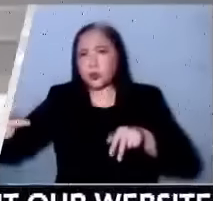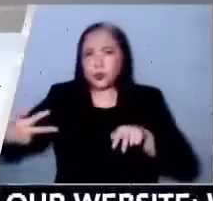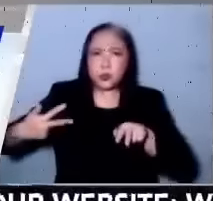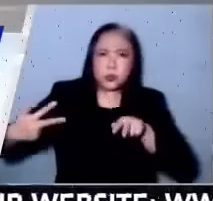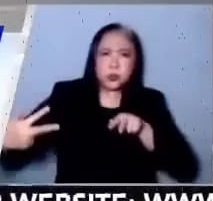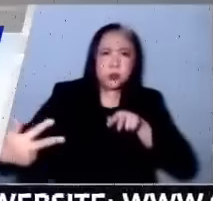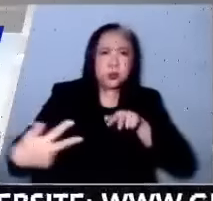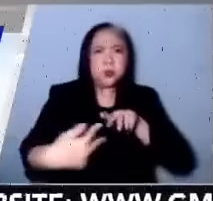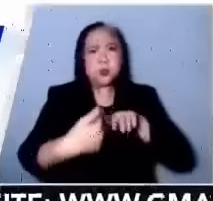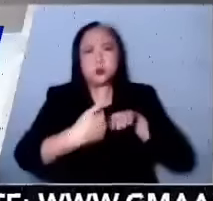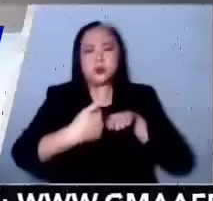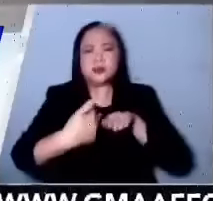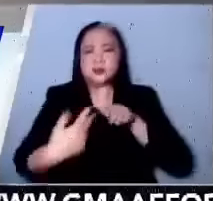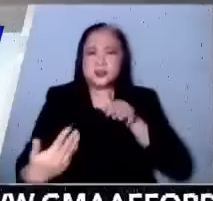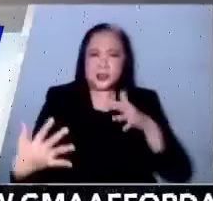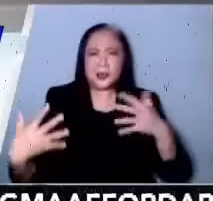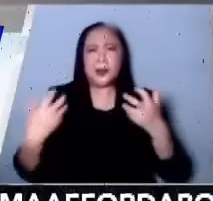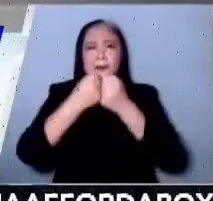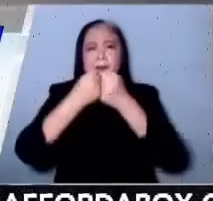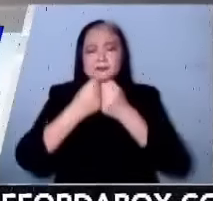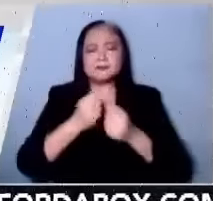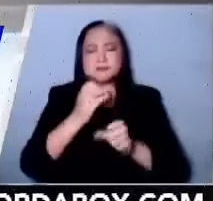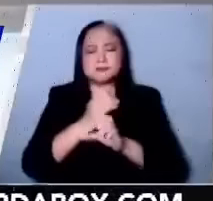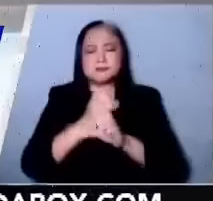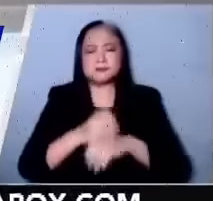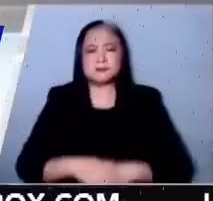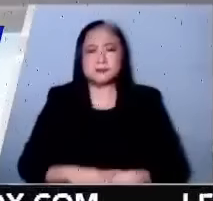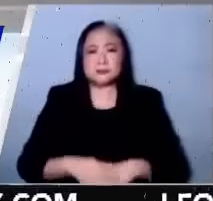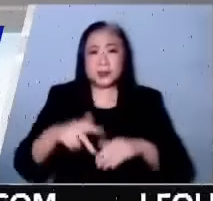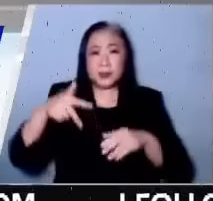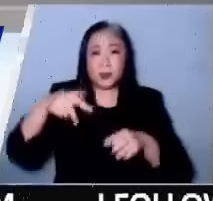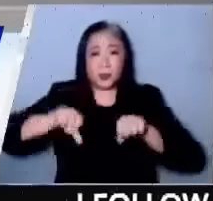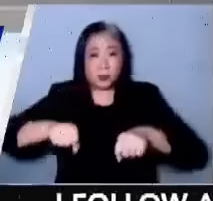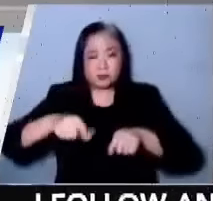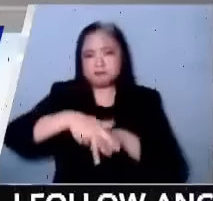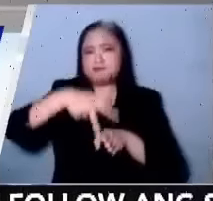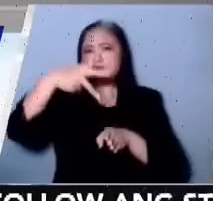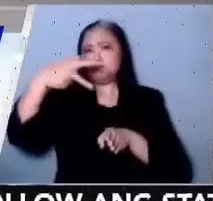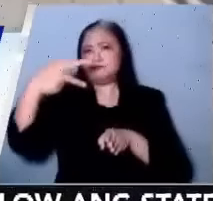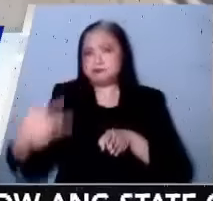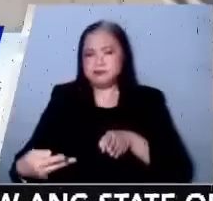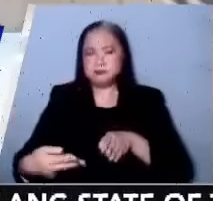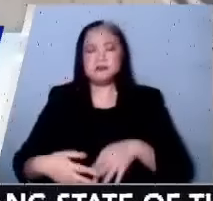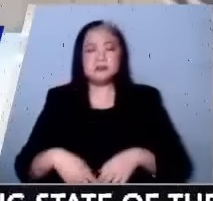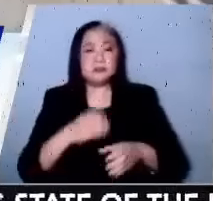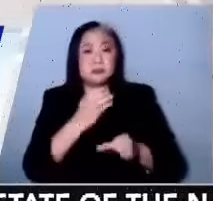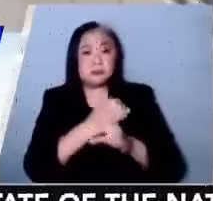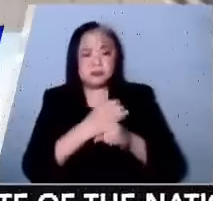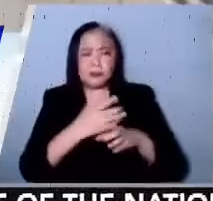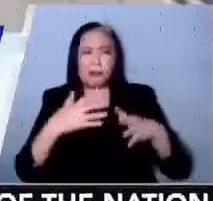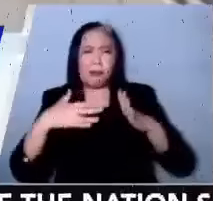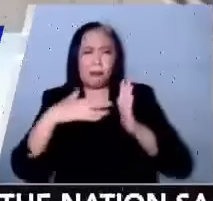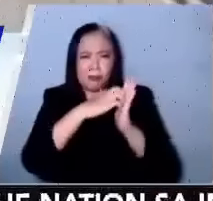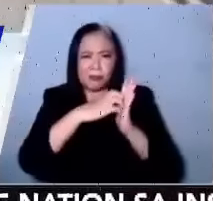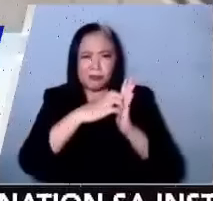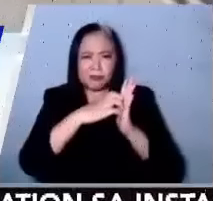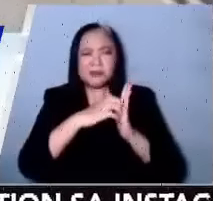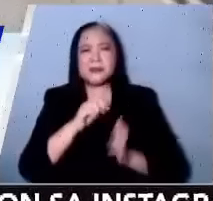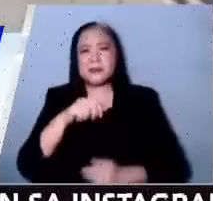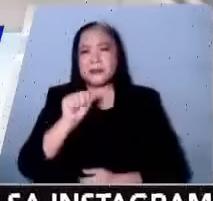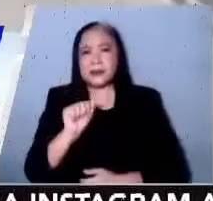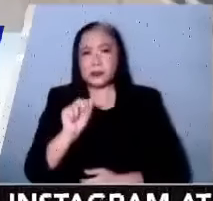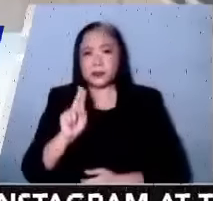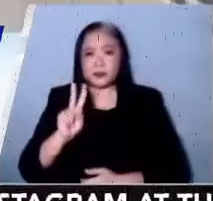ang kasalubong na sasakyan. Tumilapo ng rider. Nayupi naman ang bumper ng nakabangga ang AUV. Nadala pa ang rider